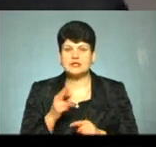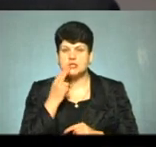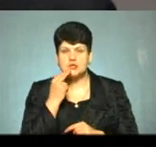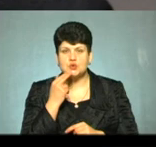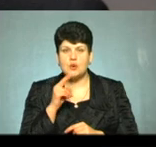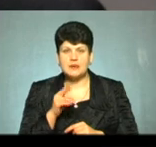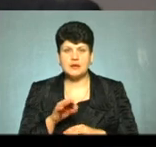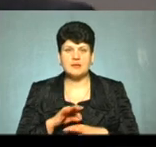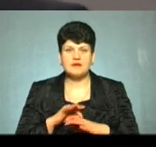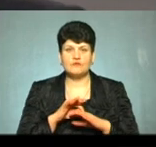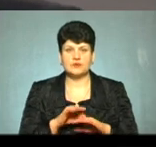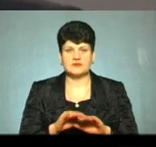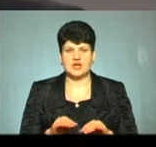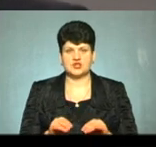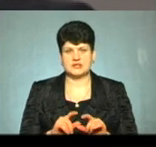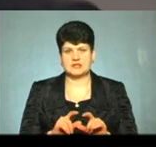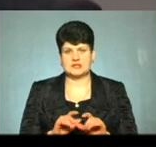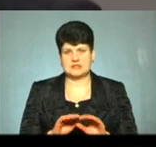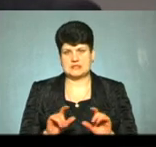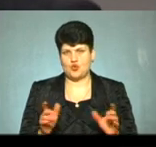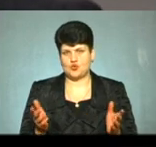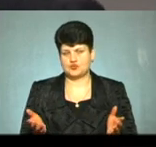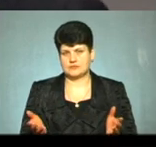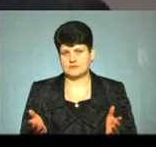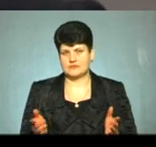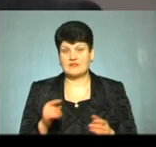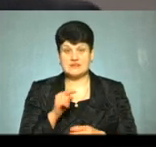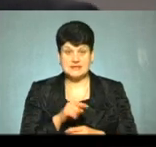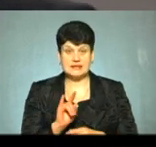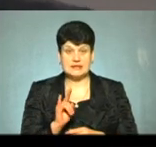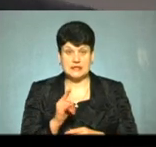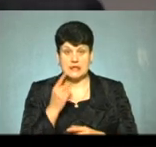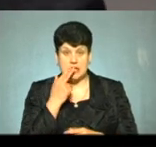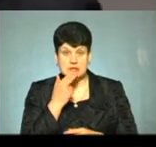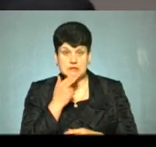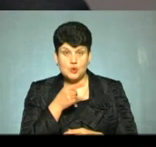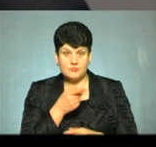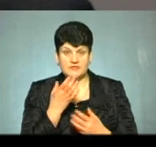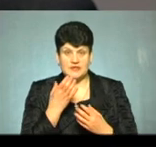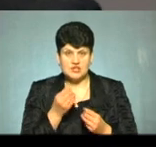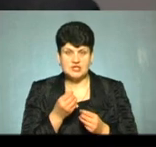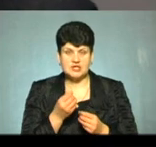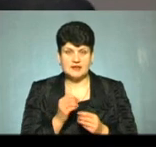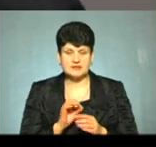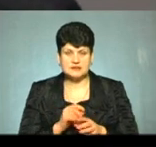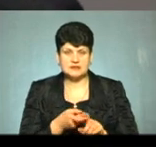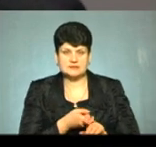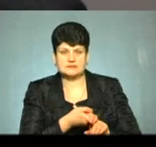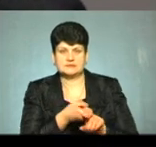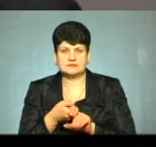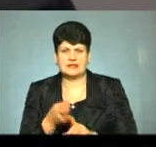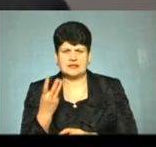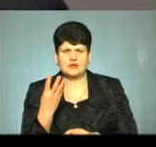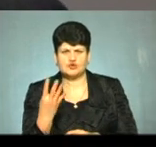лише сопельки, яку ми відводимо в дитячий садочок. У цієї дитини сопельки, вона заражає ще 3-4 в